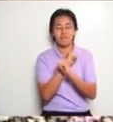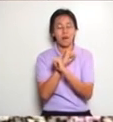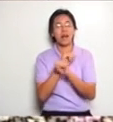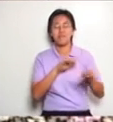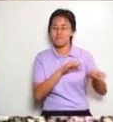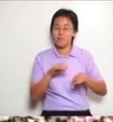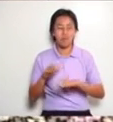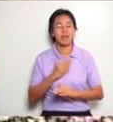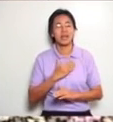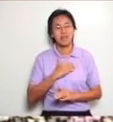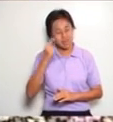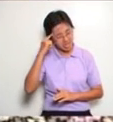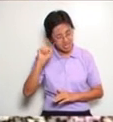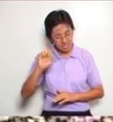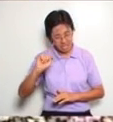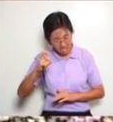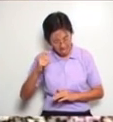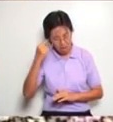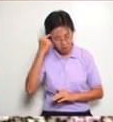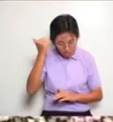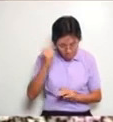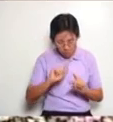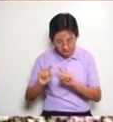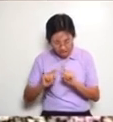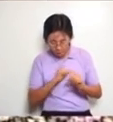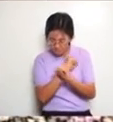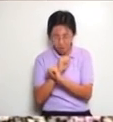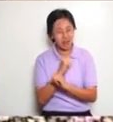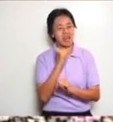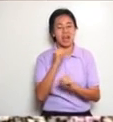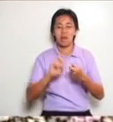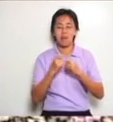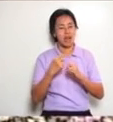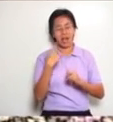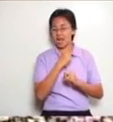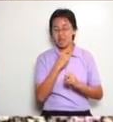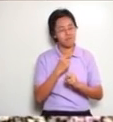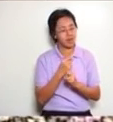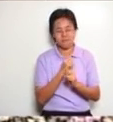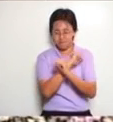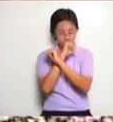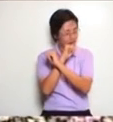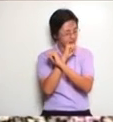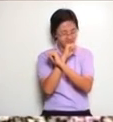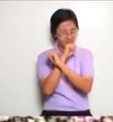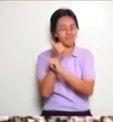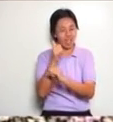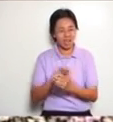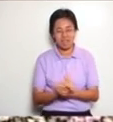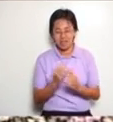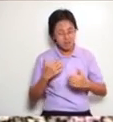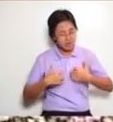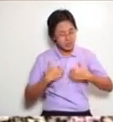า สัทธา กุศรกรรมสายกลาง ตอนเลยจะไม่ล่มมันจะป้องกันไม่คันทำร้ายเราได้ดวยง่าย แต่เมอไห่เรือนลมผมเชื่อ